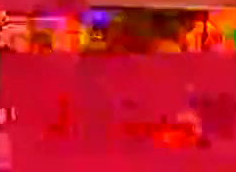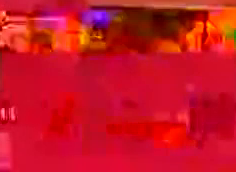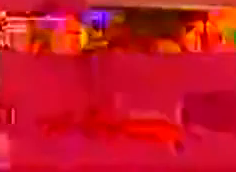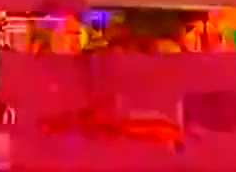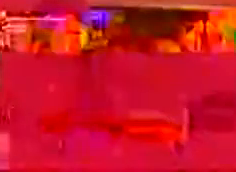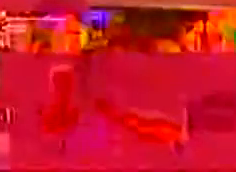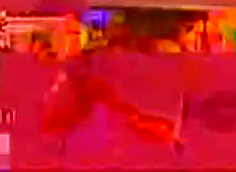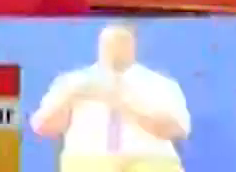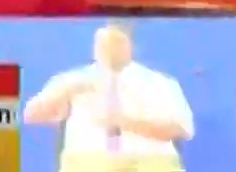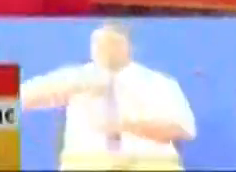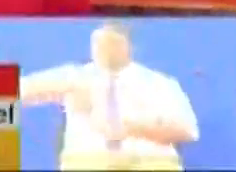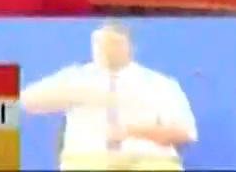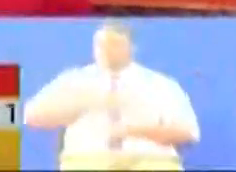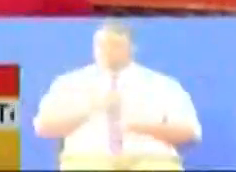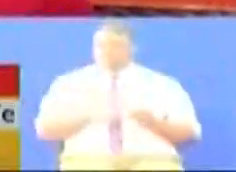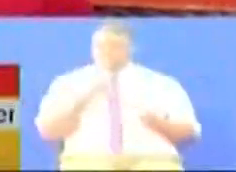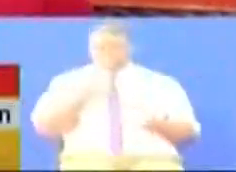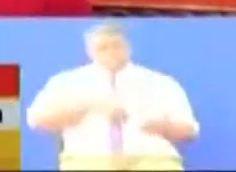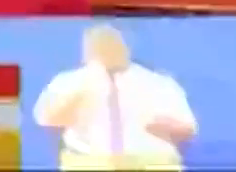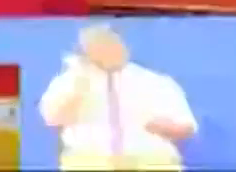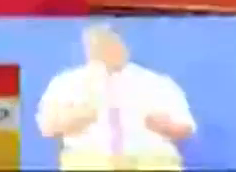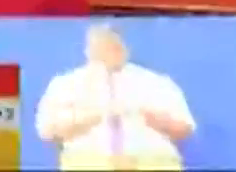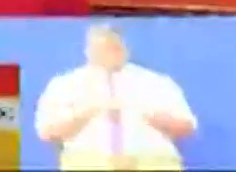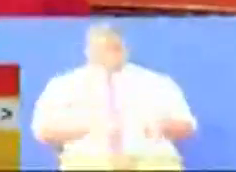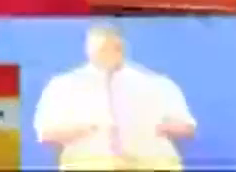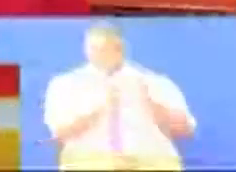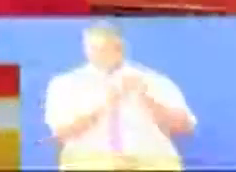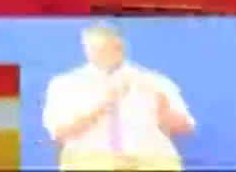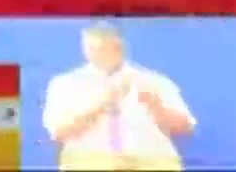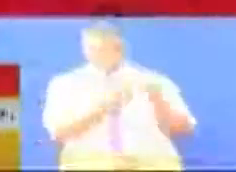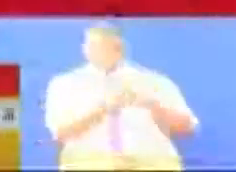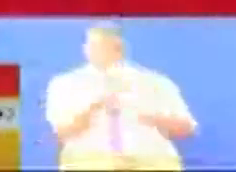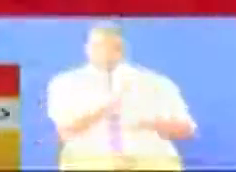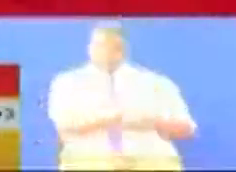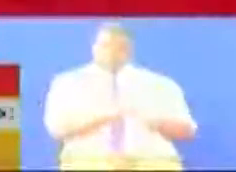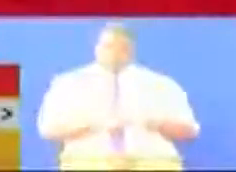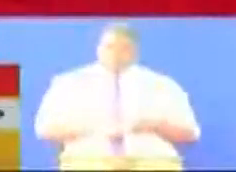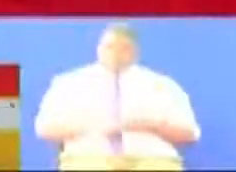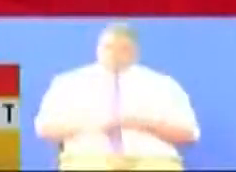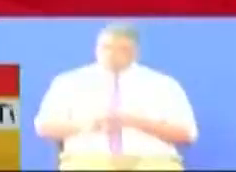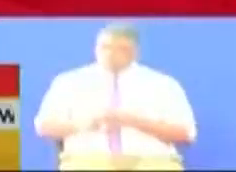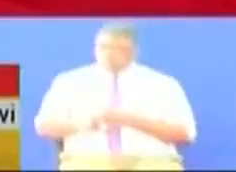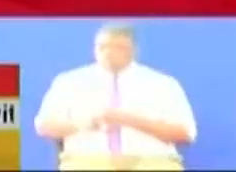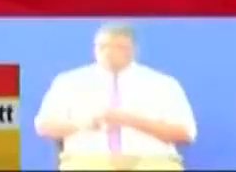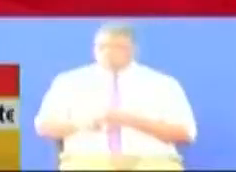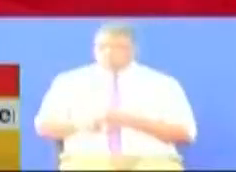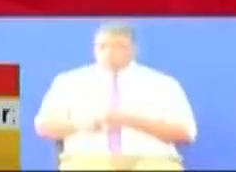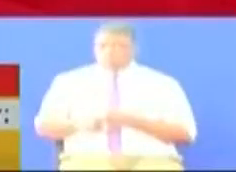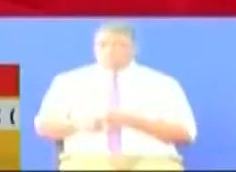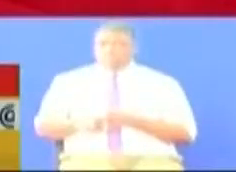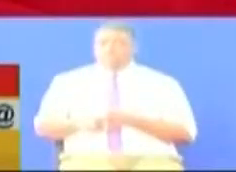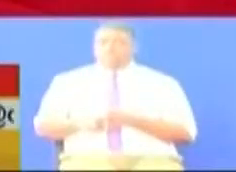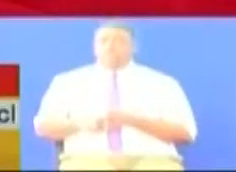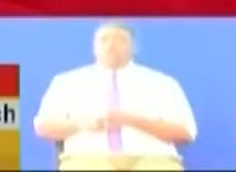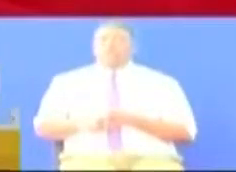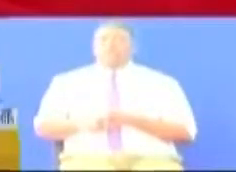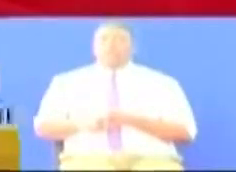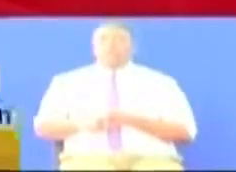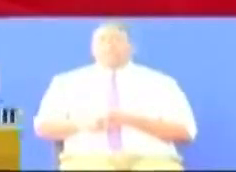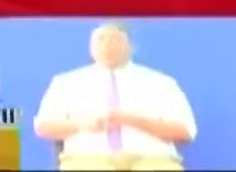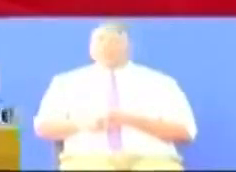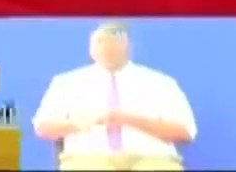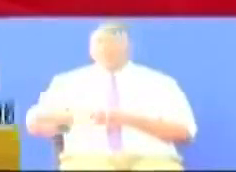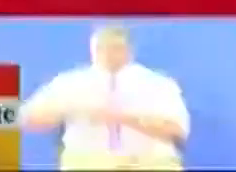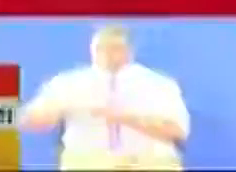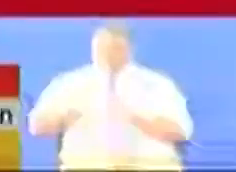yetu. Lakini serikali ina namna yake ya kuzungumza na ina namna yake ya kureconcile ili baadhi ya mambo yaende. Kwa hiyo nitumie nafasi